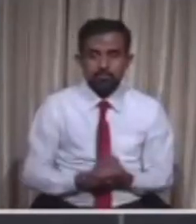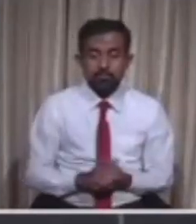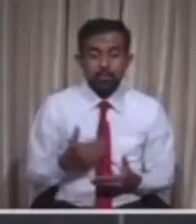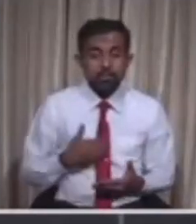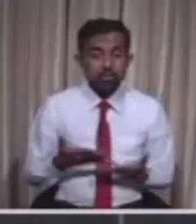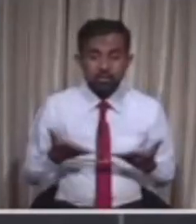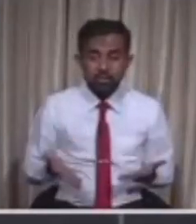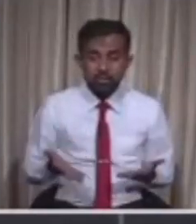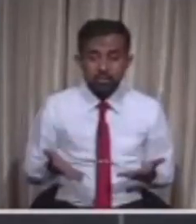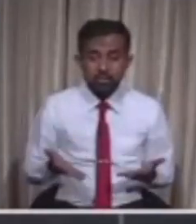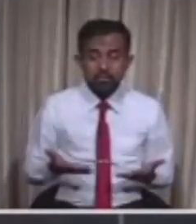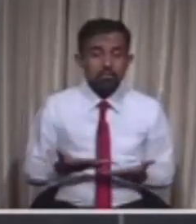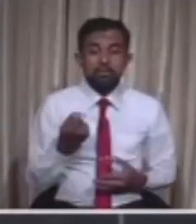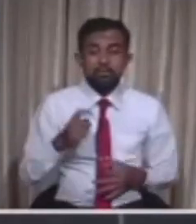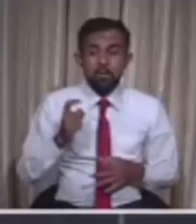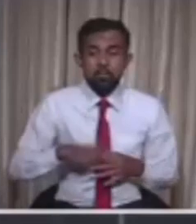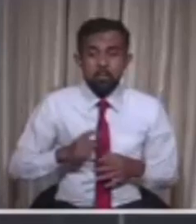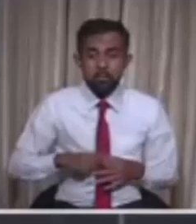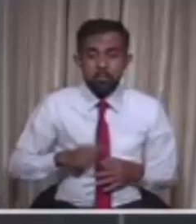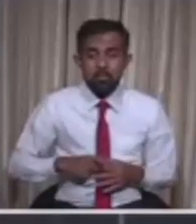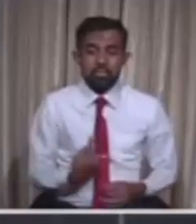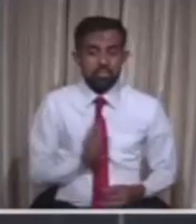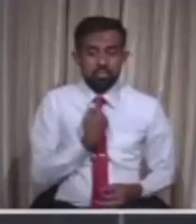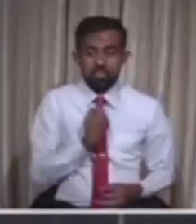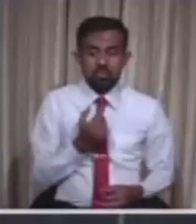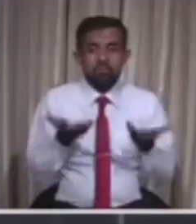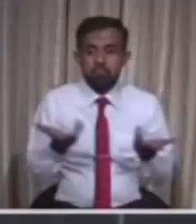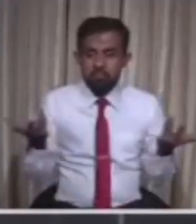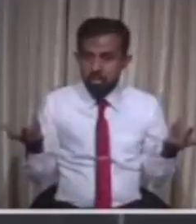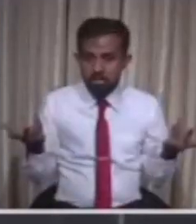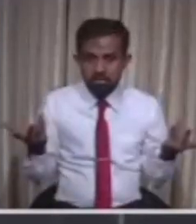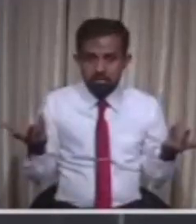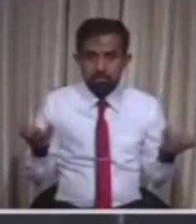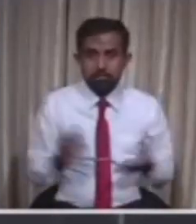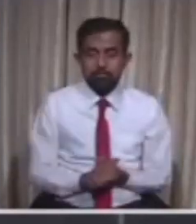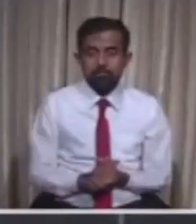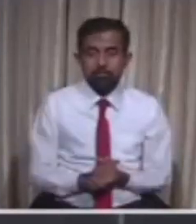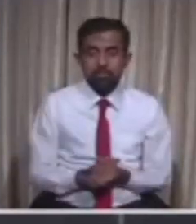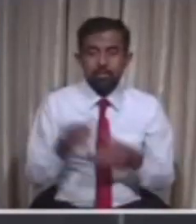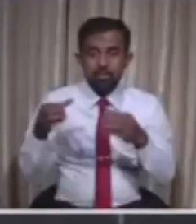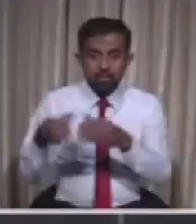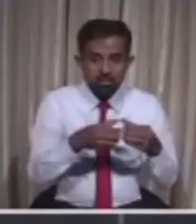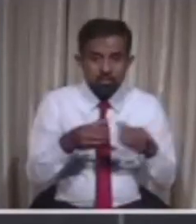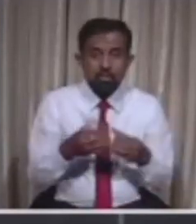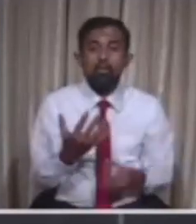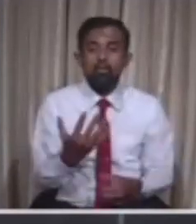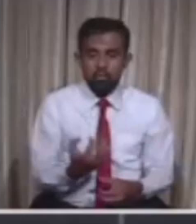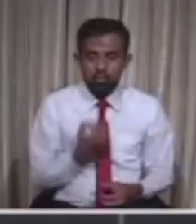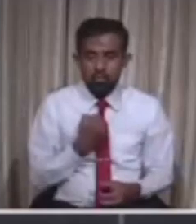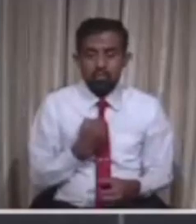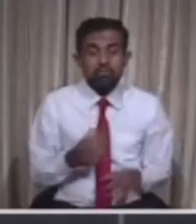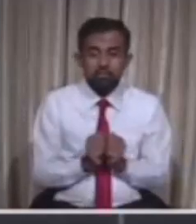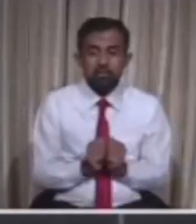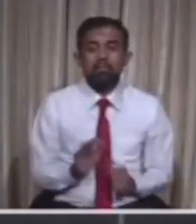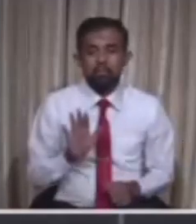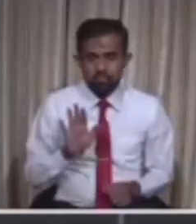wisala artika arbudaya tani kenekta bodaganna ba ekata kandayamak awashya wenawa hari de